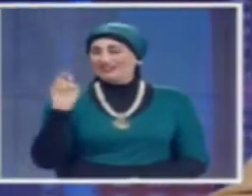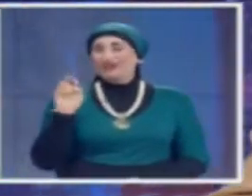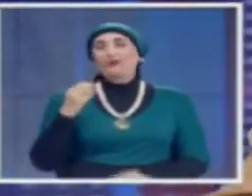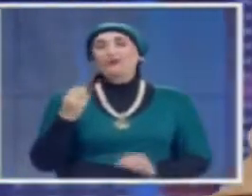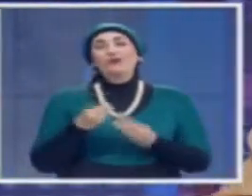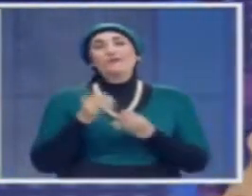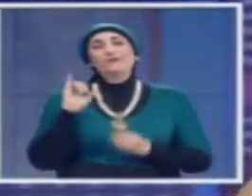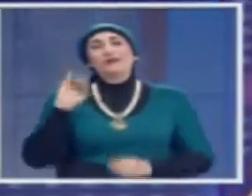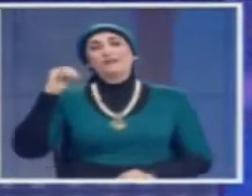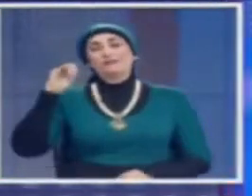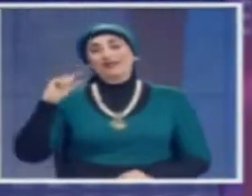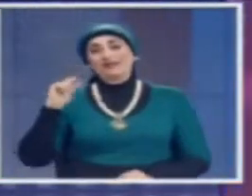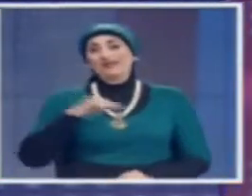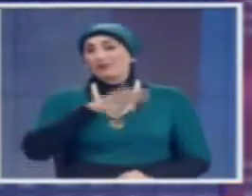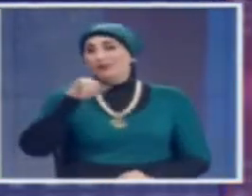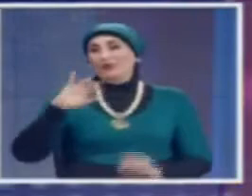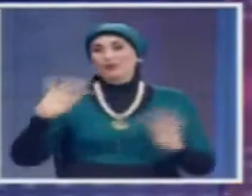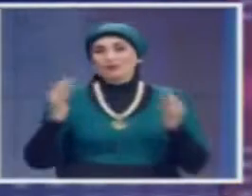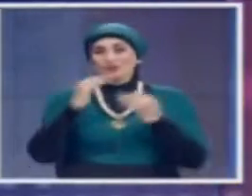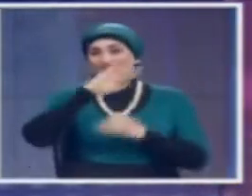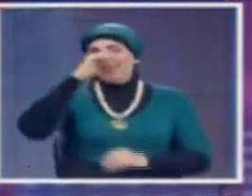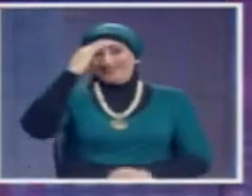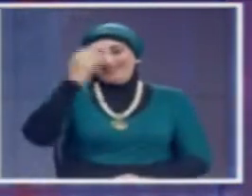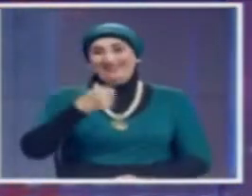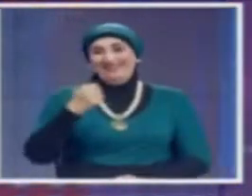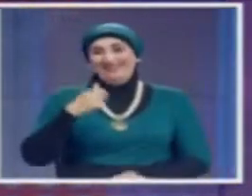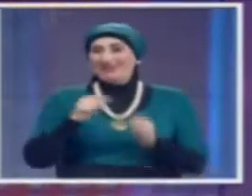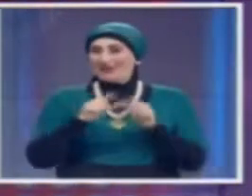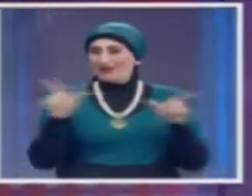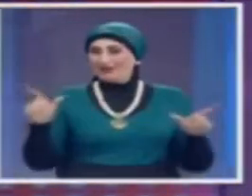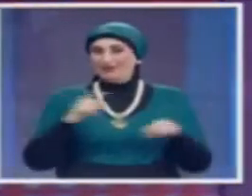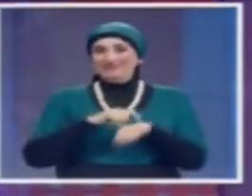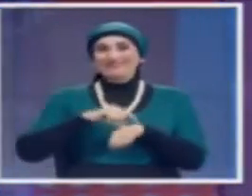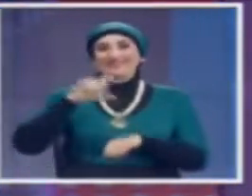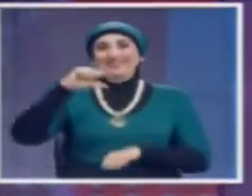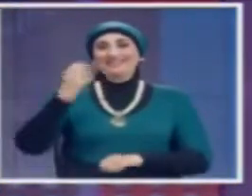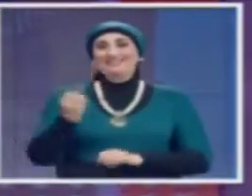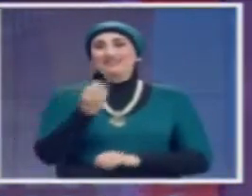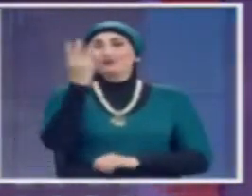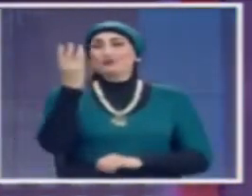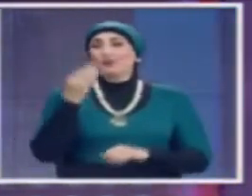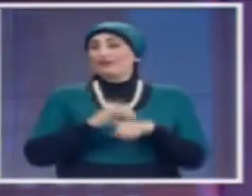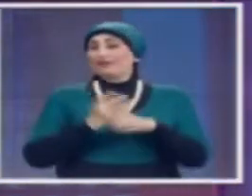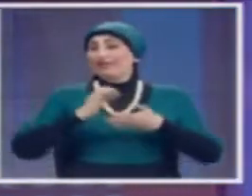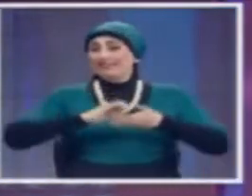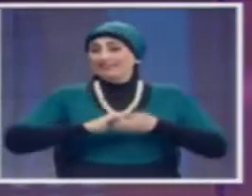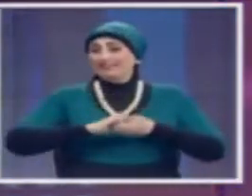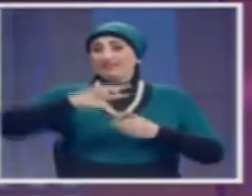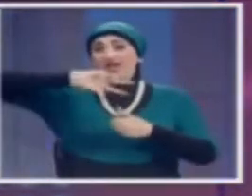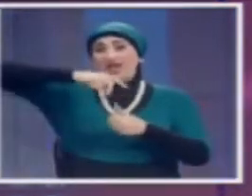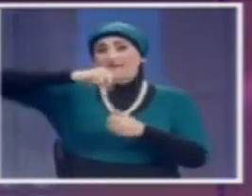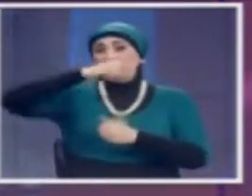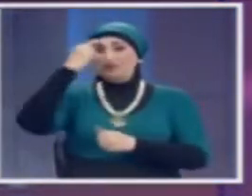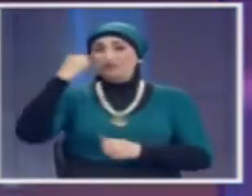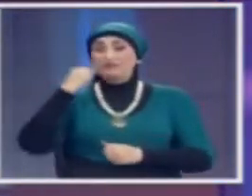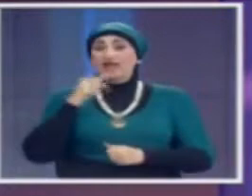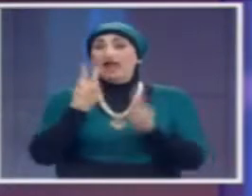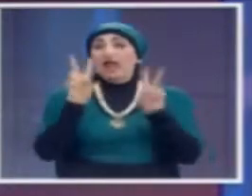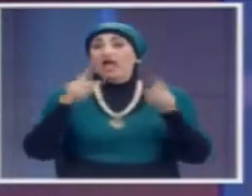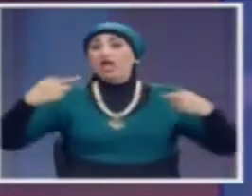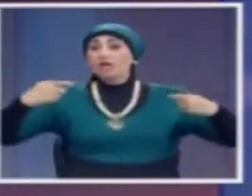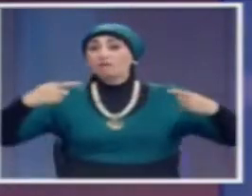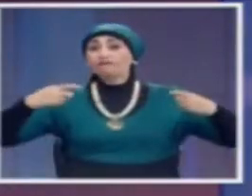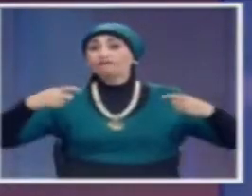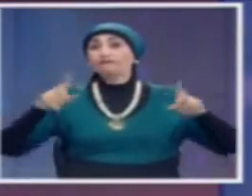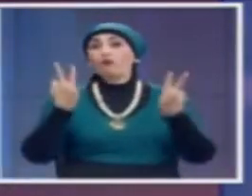عبدو، بصبح على حضراتكم مشاهدينا، أهلا بحضراتكم في موجز أخبار التاسعة صباحا. اتفقت أرمينيا وأذربيجان على وقف إطلاق